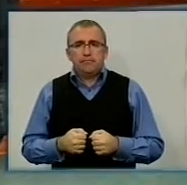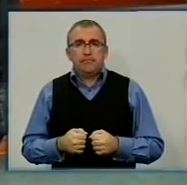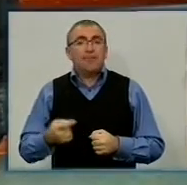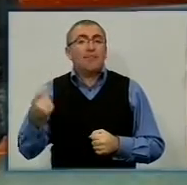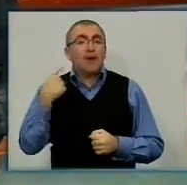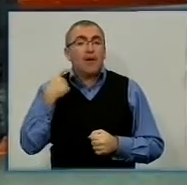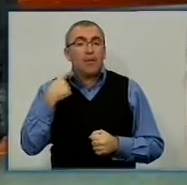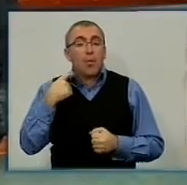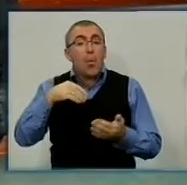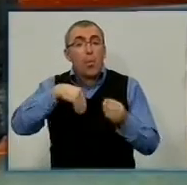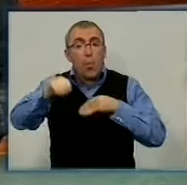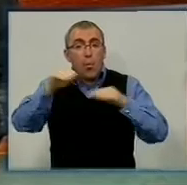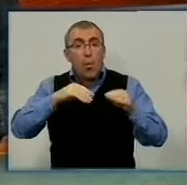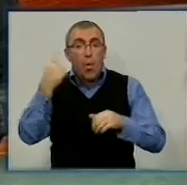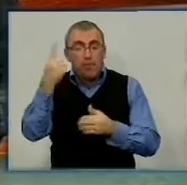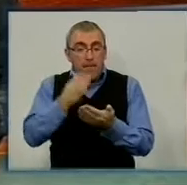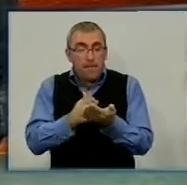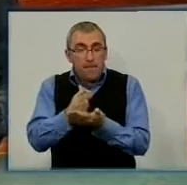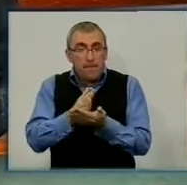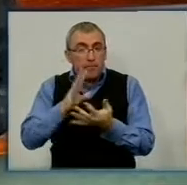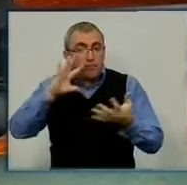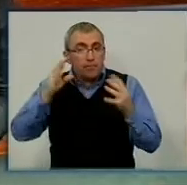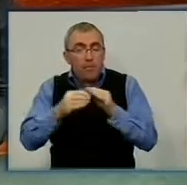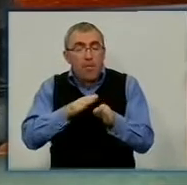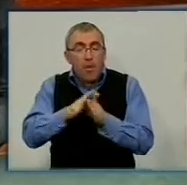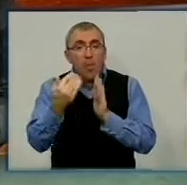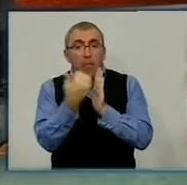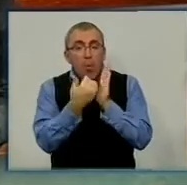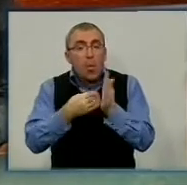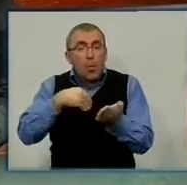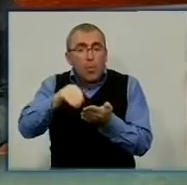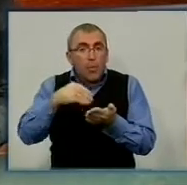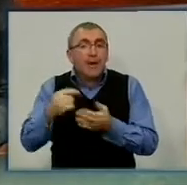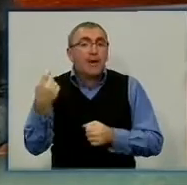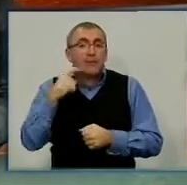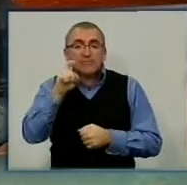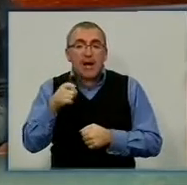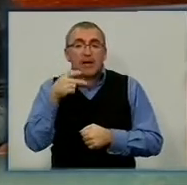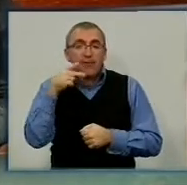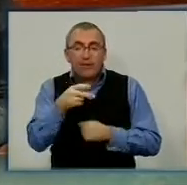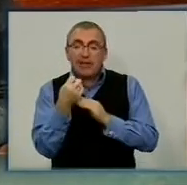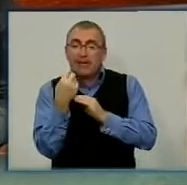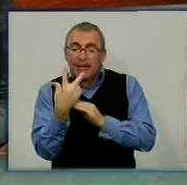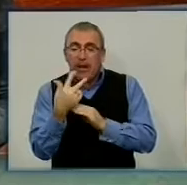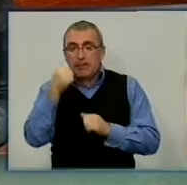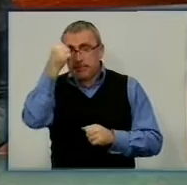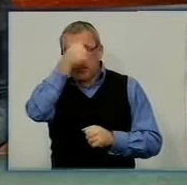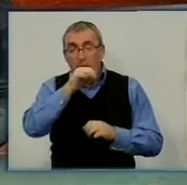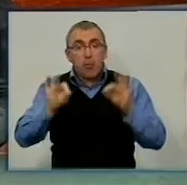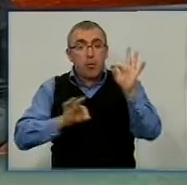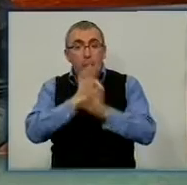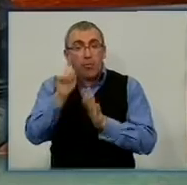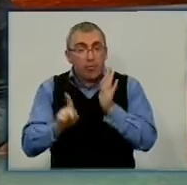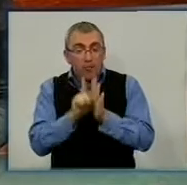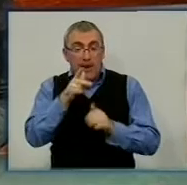кіровоградське купують обласні посадовці підбили результати виконання програми купуй кіровоградське за 2013 рік проект був запущений